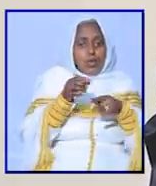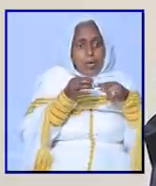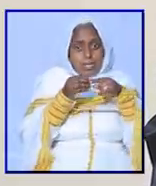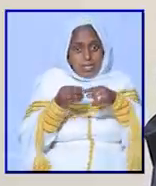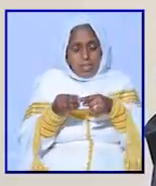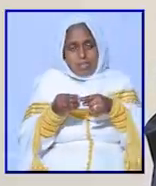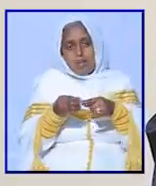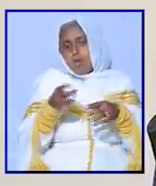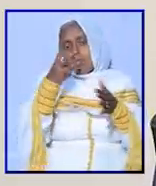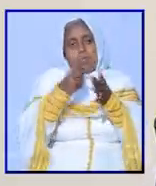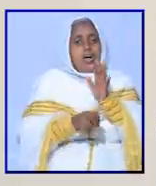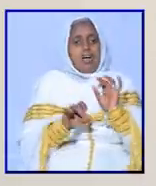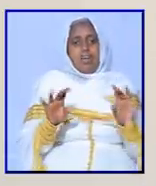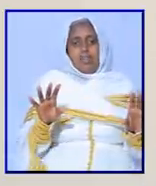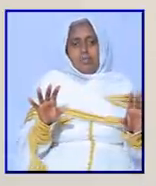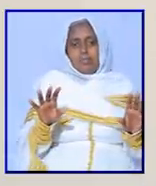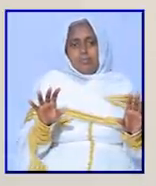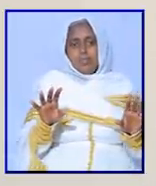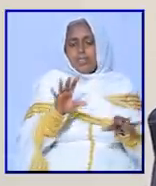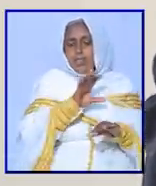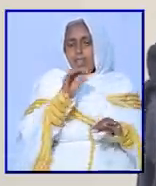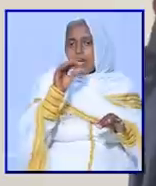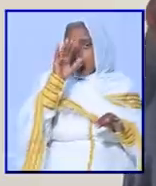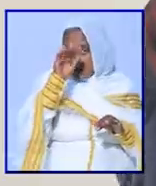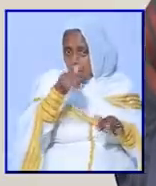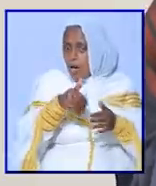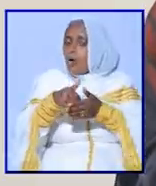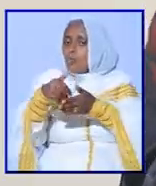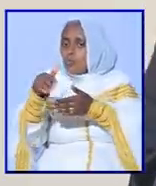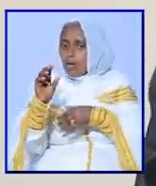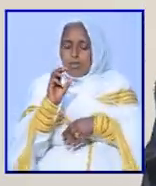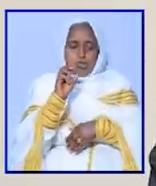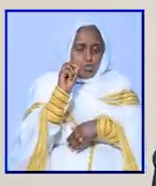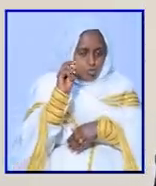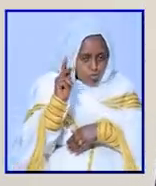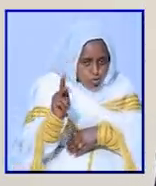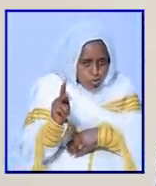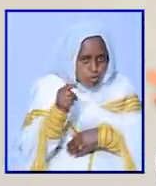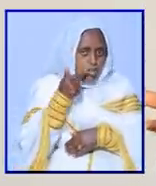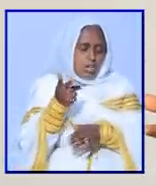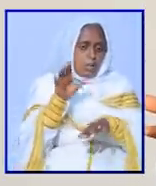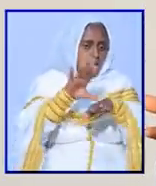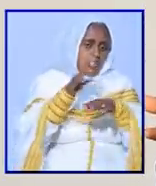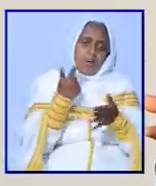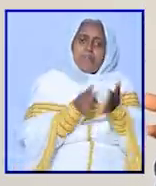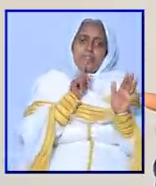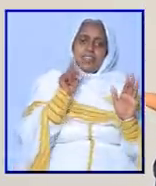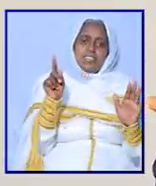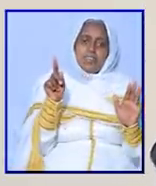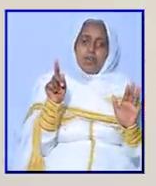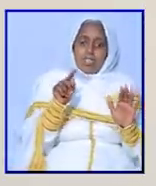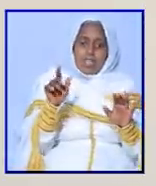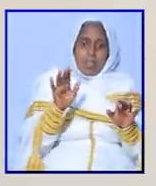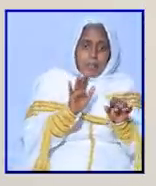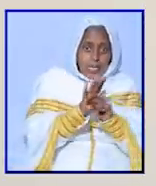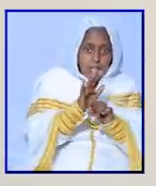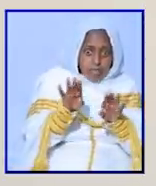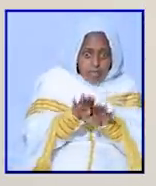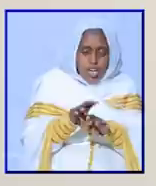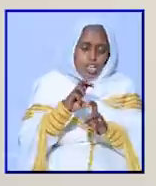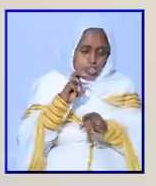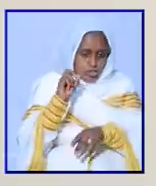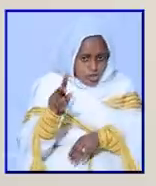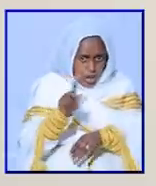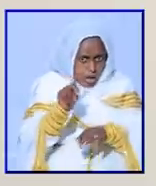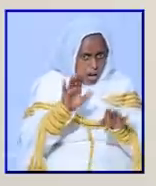በስተቀር ዋጋም የለውና ወጣ አለው እሺ አለ እንዴ ነው በገዳ በቅታህል ዘጋ